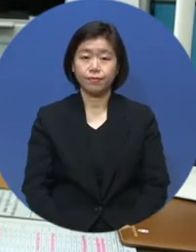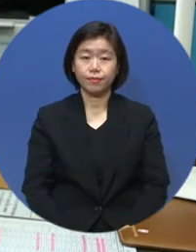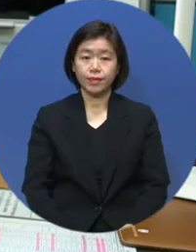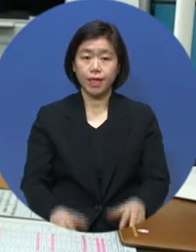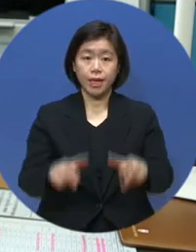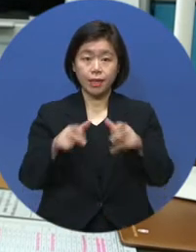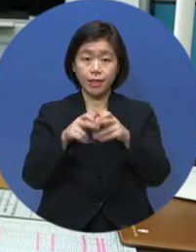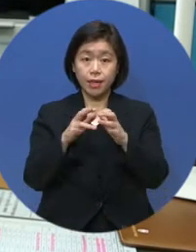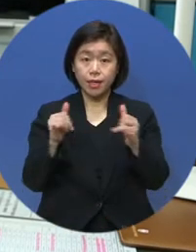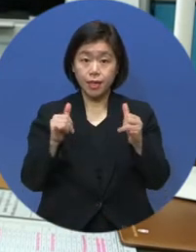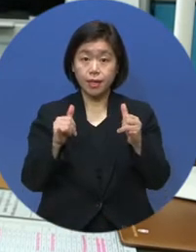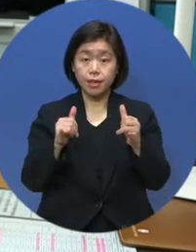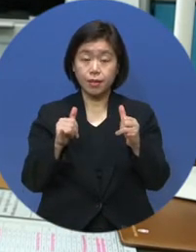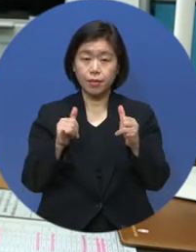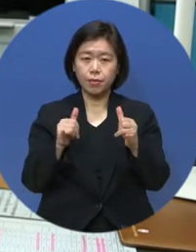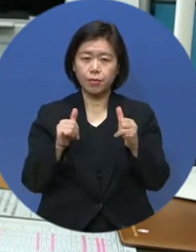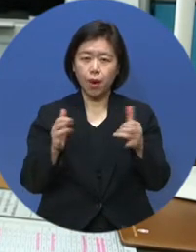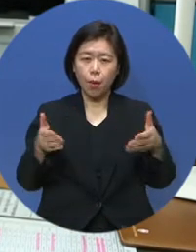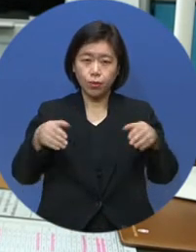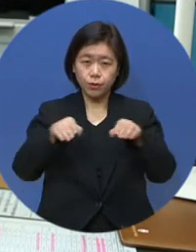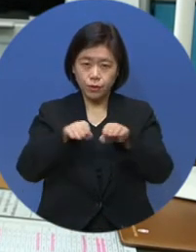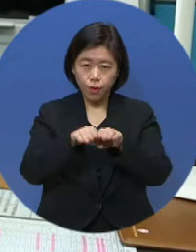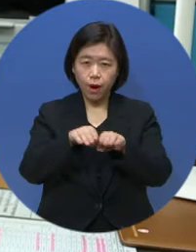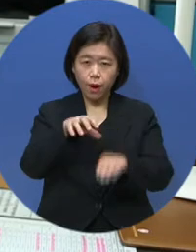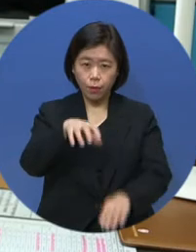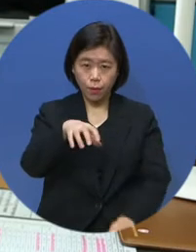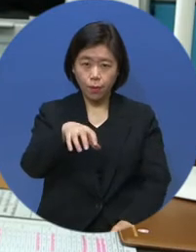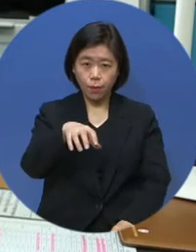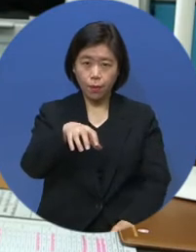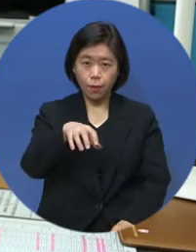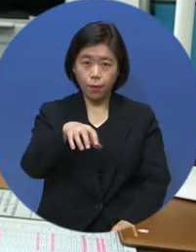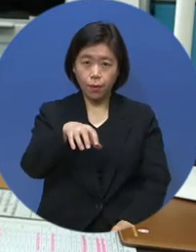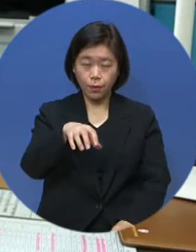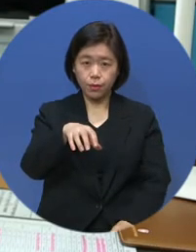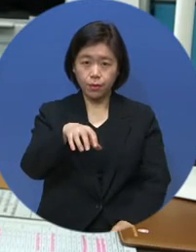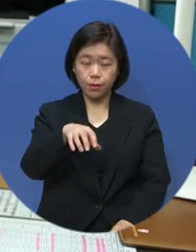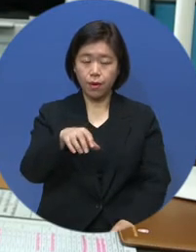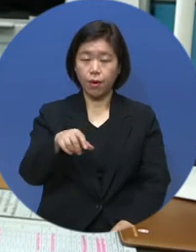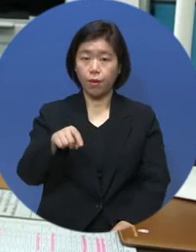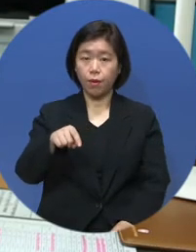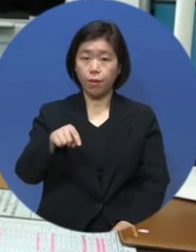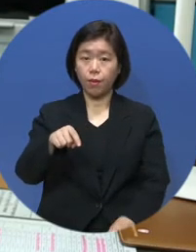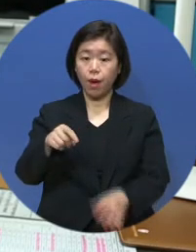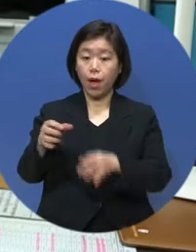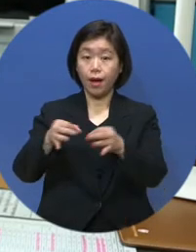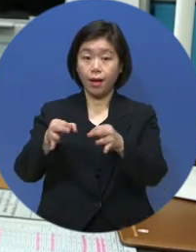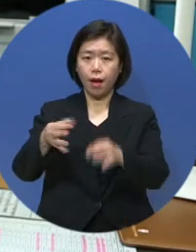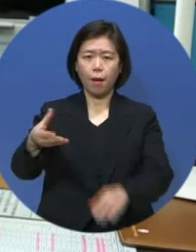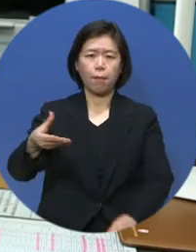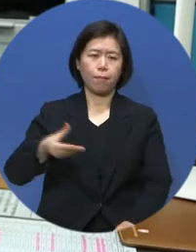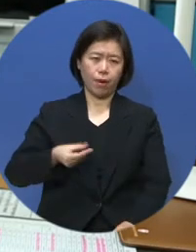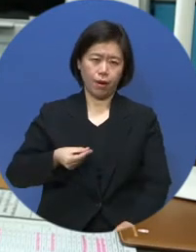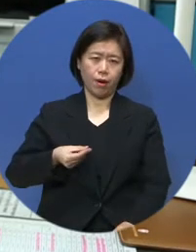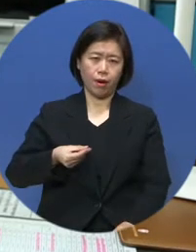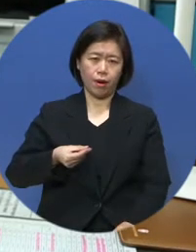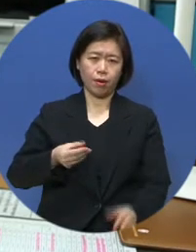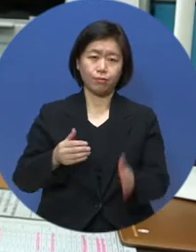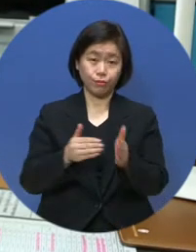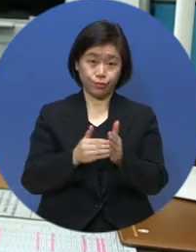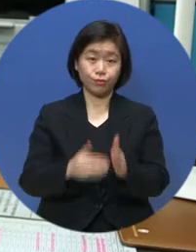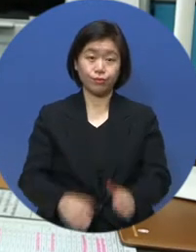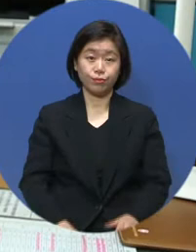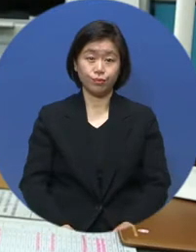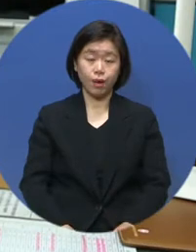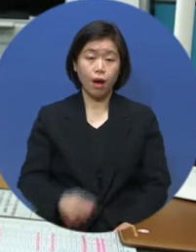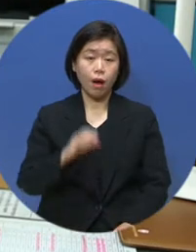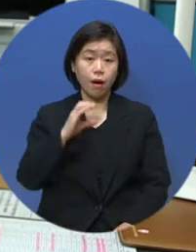장애인 복지관에서 지역에 있는 상가를 임차해서 카페를 운영한다는 것은